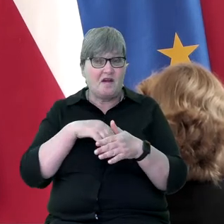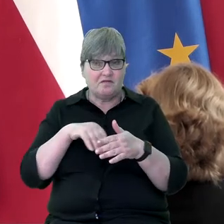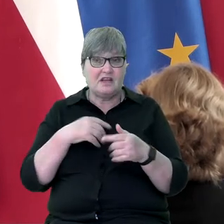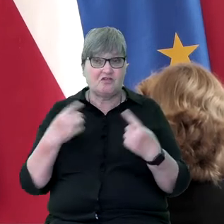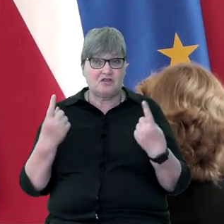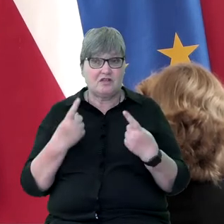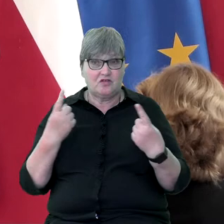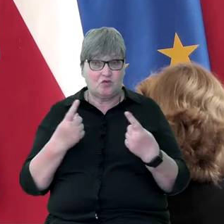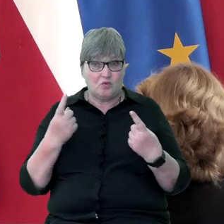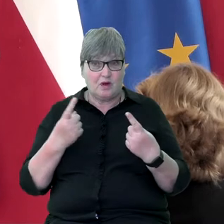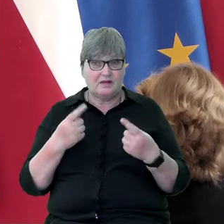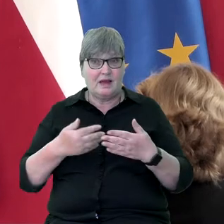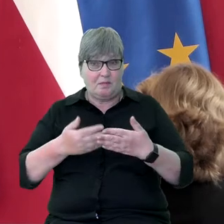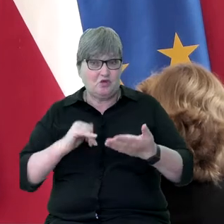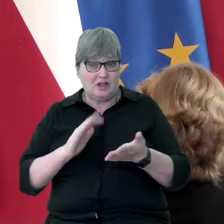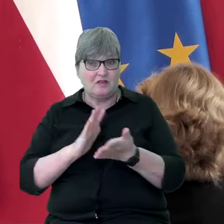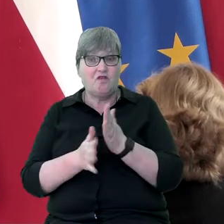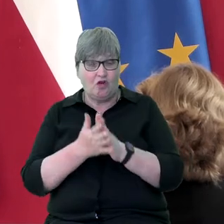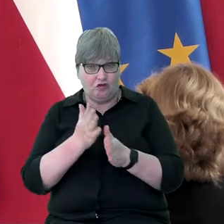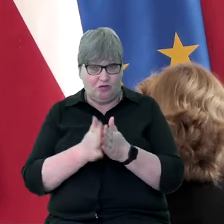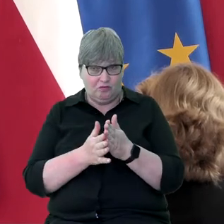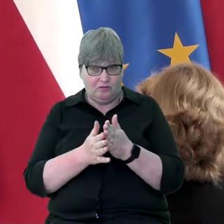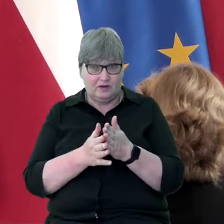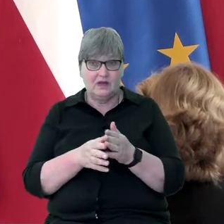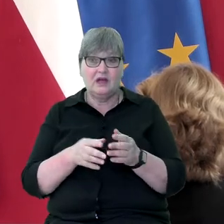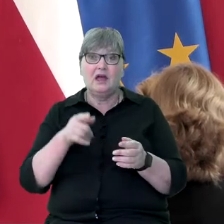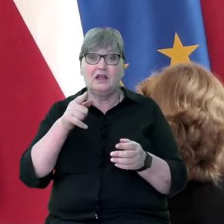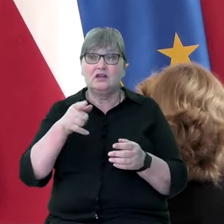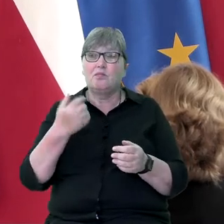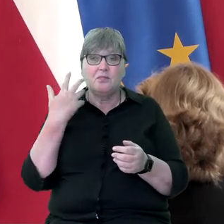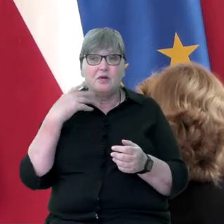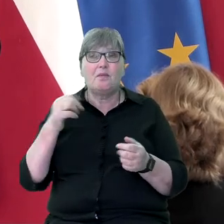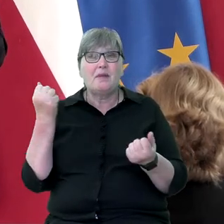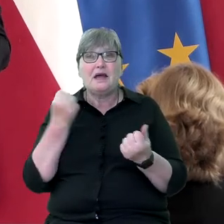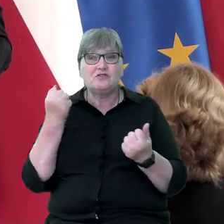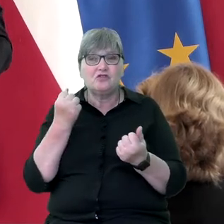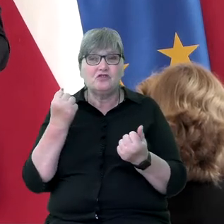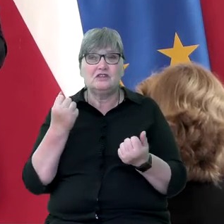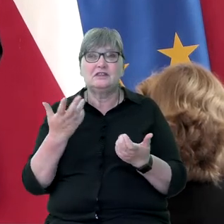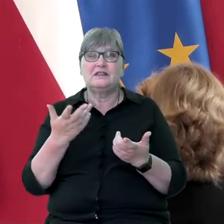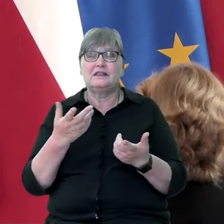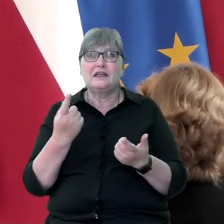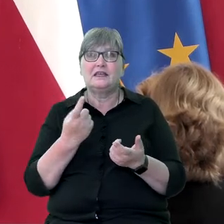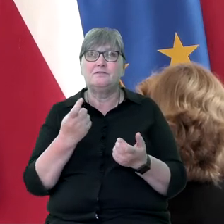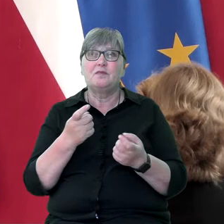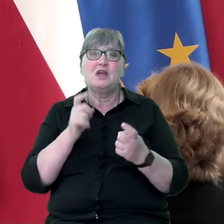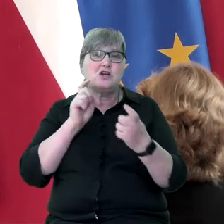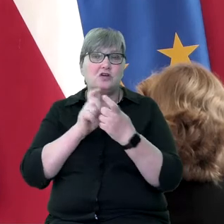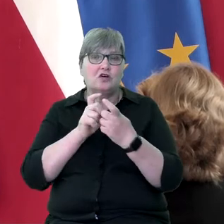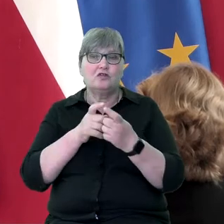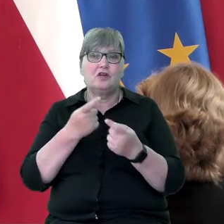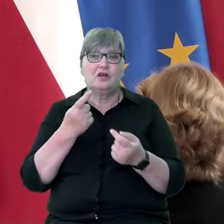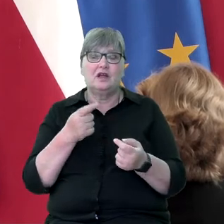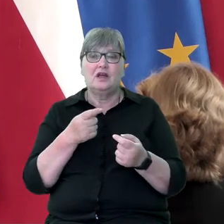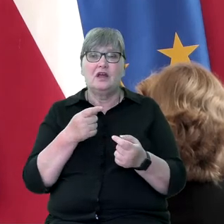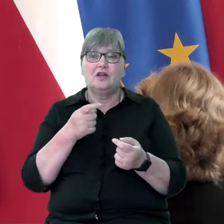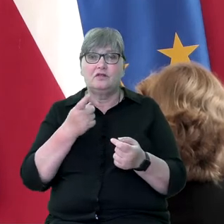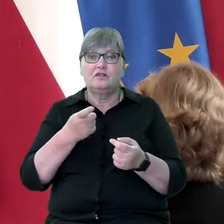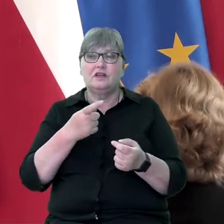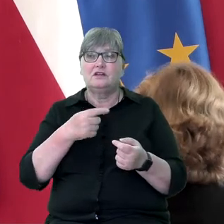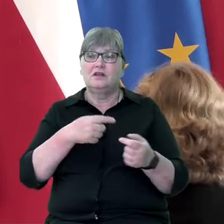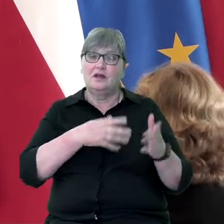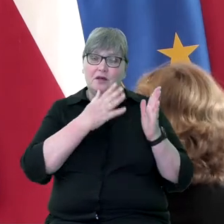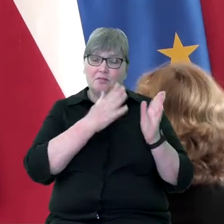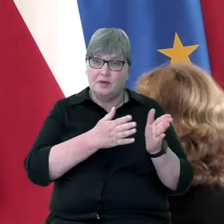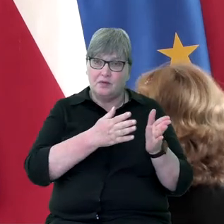politycznej przedwojennej, więc też tego bardzo silnego sporu politycznego między no, obozem rządzącym, czyli obozem pomajowym,